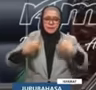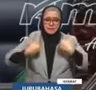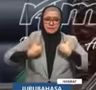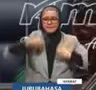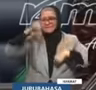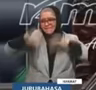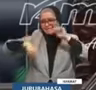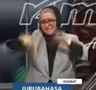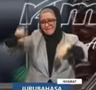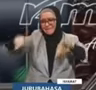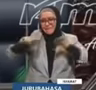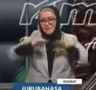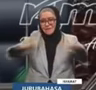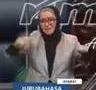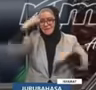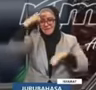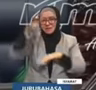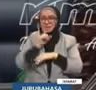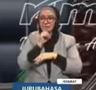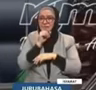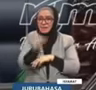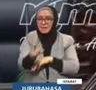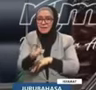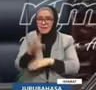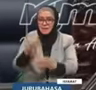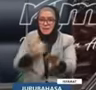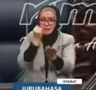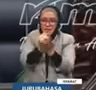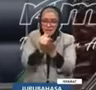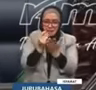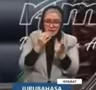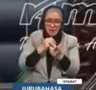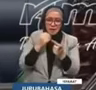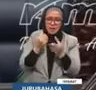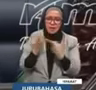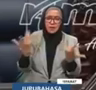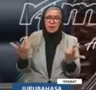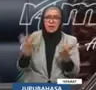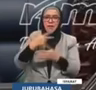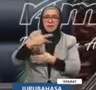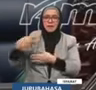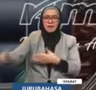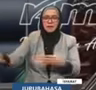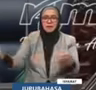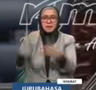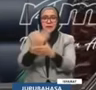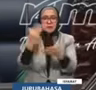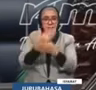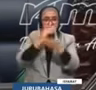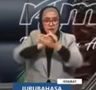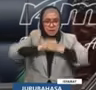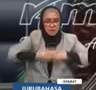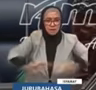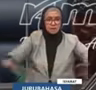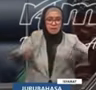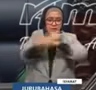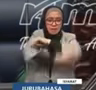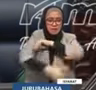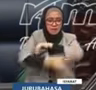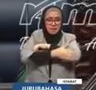untuk memastikan jenayah atau kalo yang menjejak keselamatan